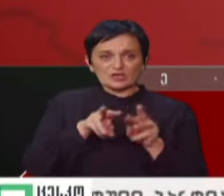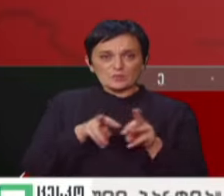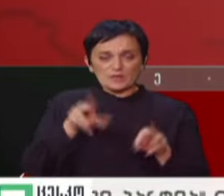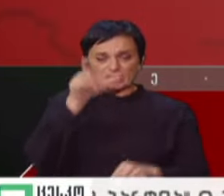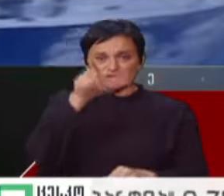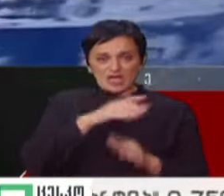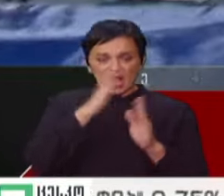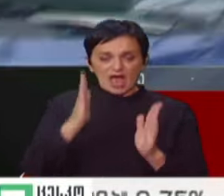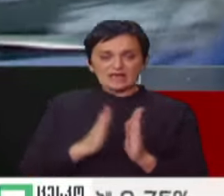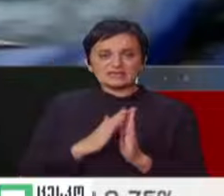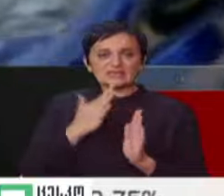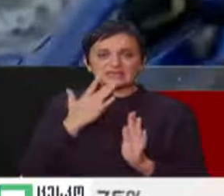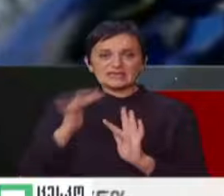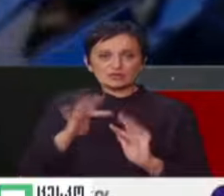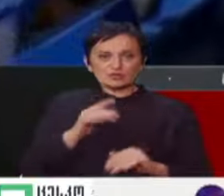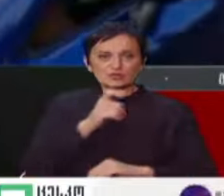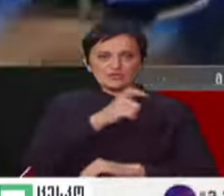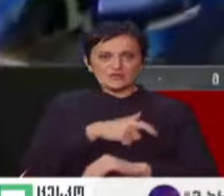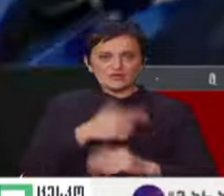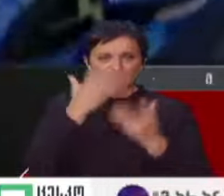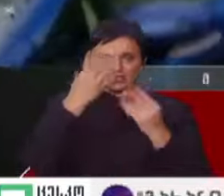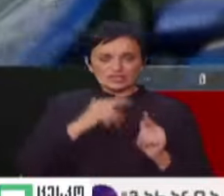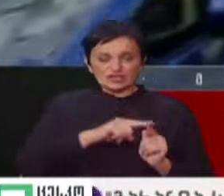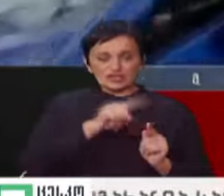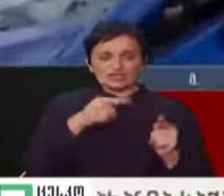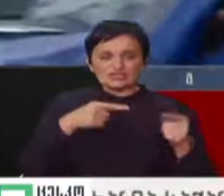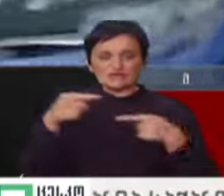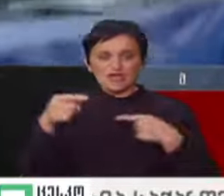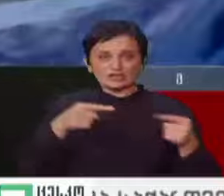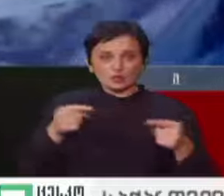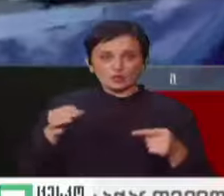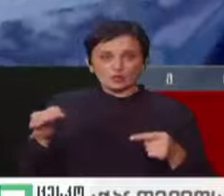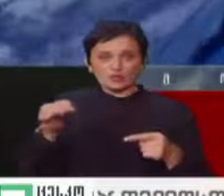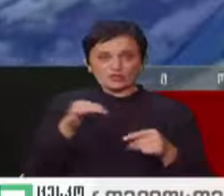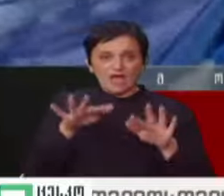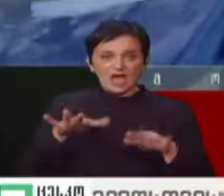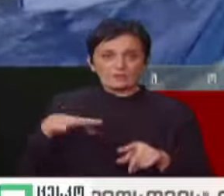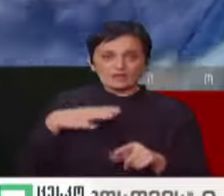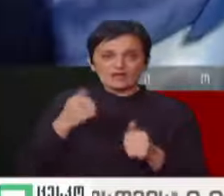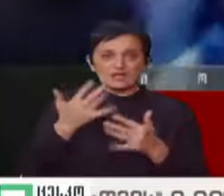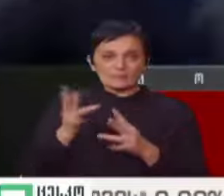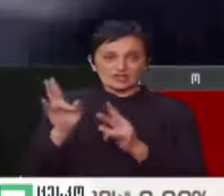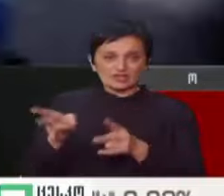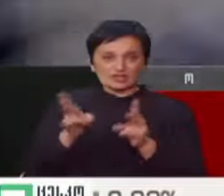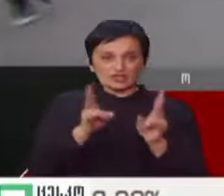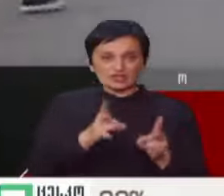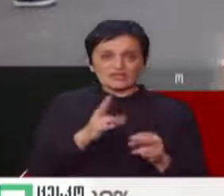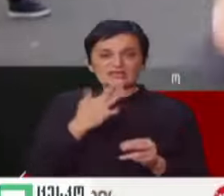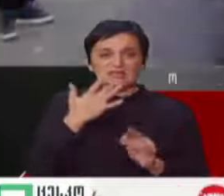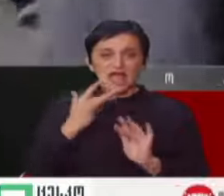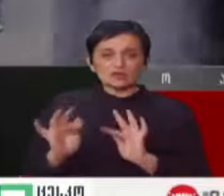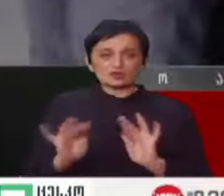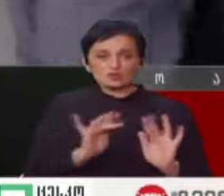ministrs ertiani natsionaluri mozdraobis tsevri დღეს განმავლობაში სხვადასხვა უბნის მიმდებარედ ადგილი ჰქონდა რამდენიმე ინციდენტს, სადაც